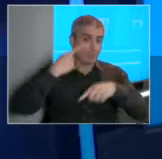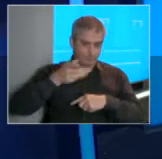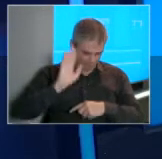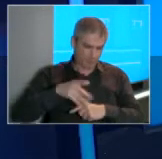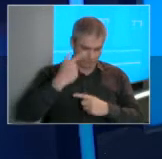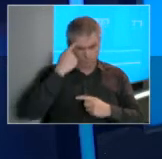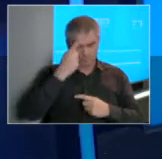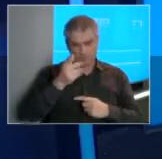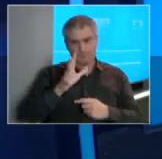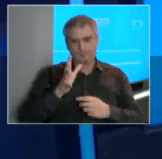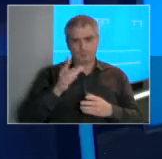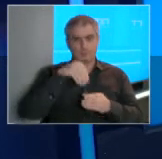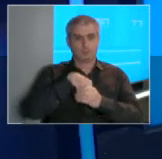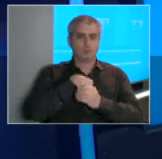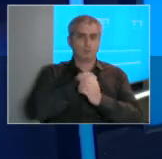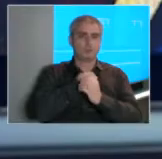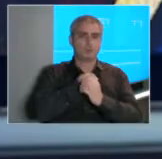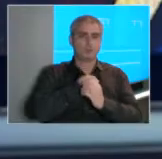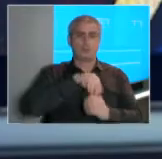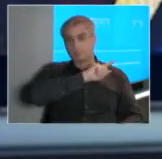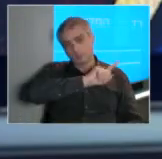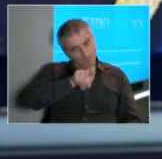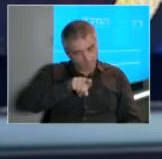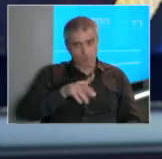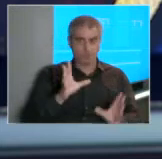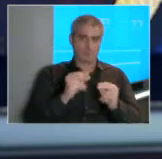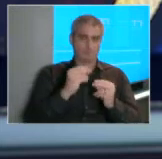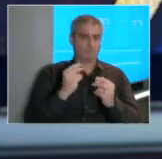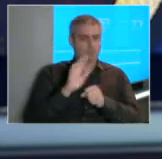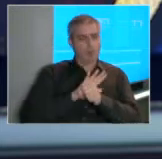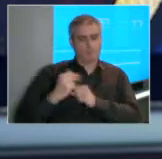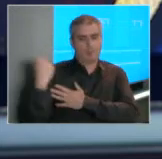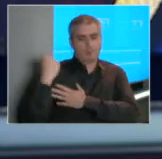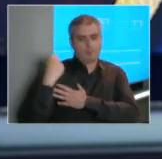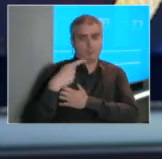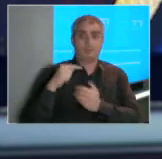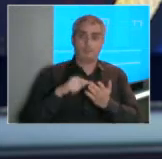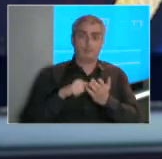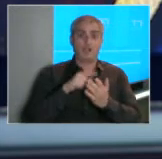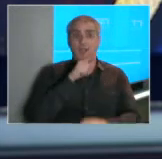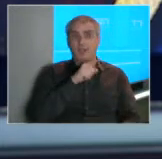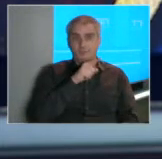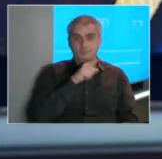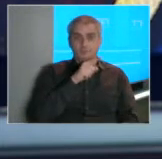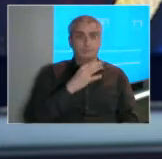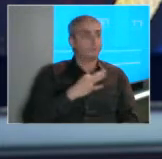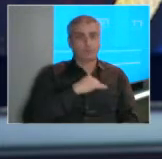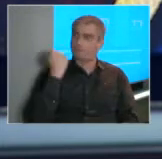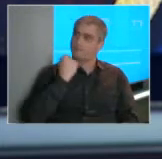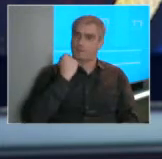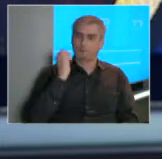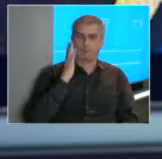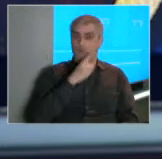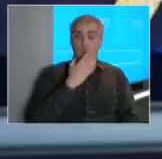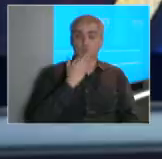ויש להניח שאתם תיקחו בחלק, הם יבואו פה עם לובי חזק מאוד, מפני שהם חוטפים עכשיו חזק